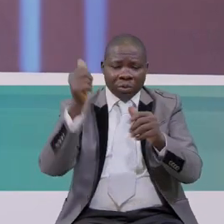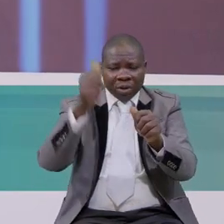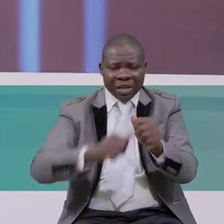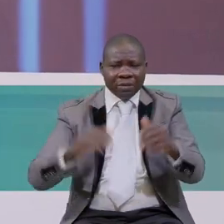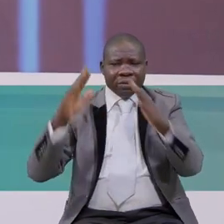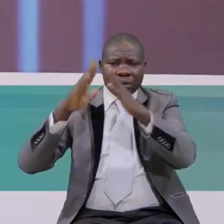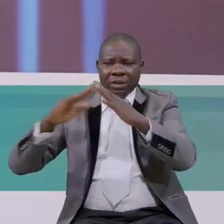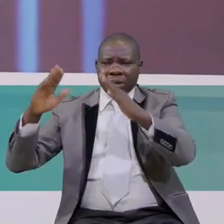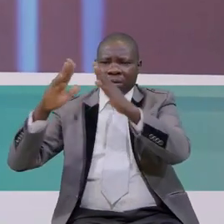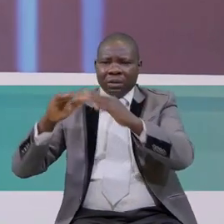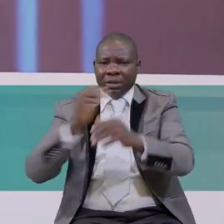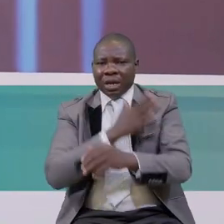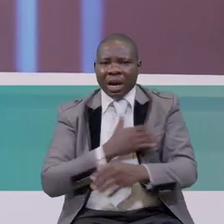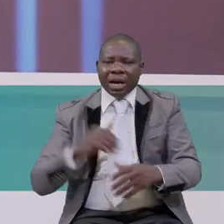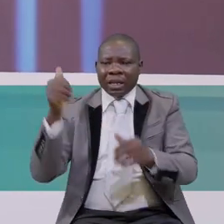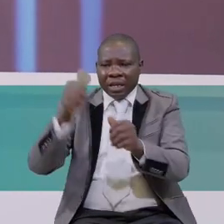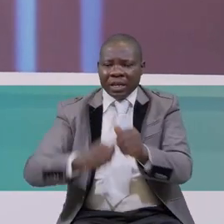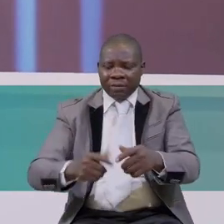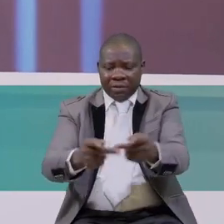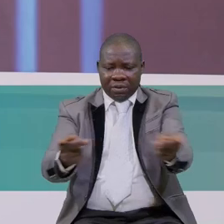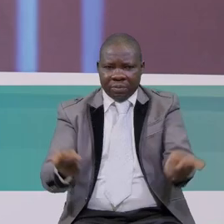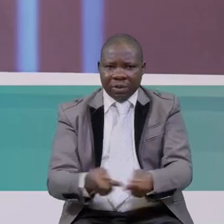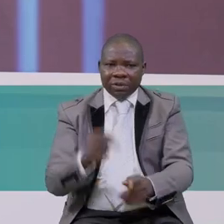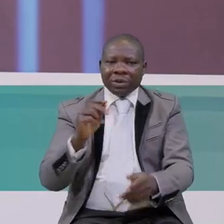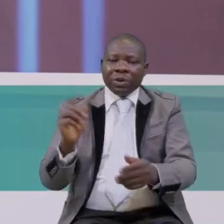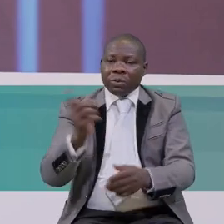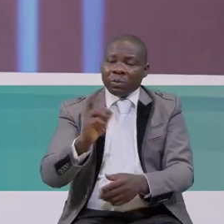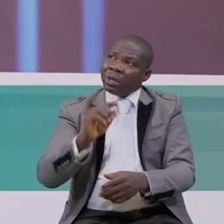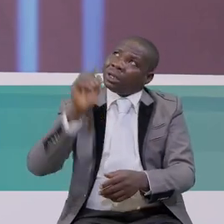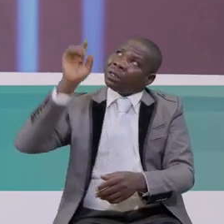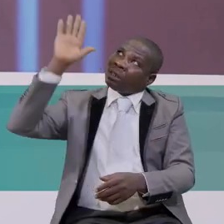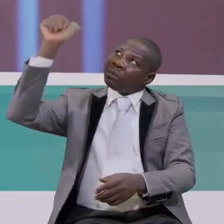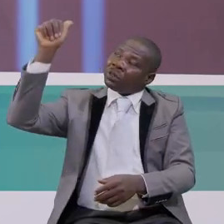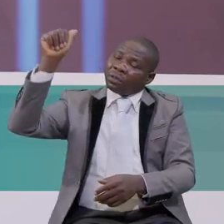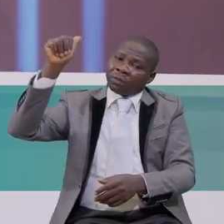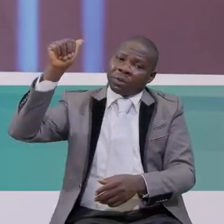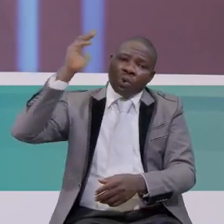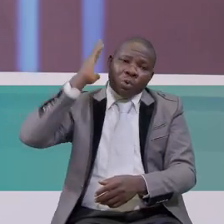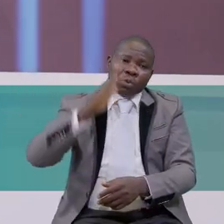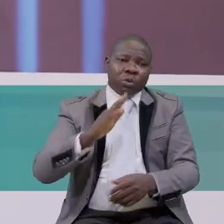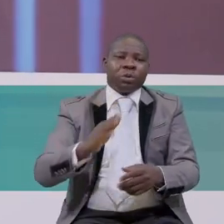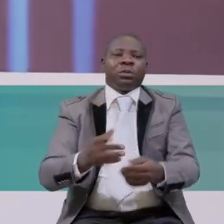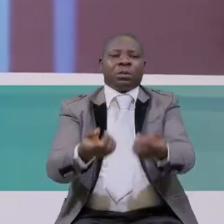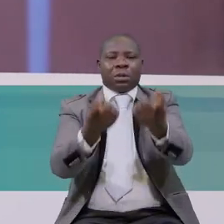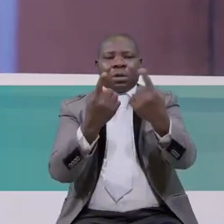et dans tous les lieux où lui-même devait aller.